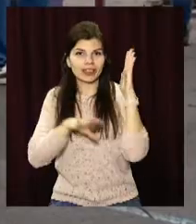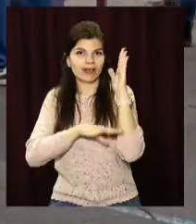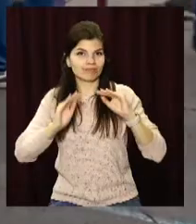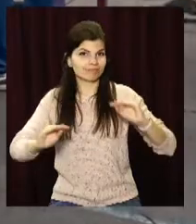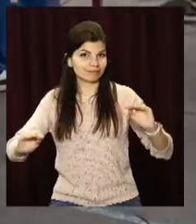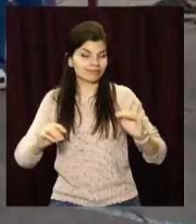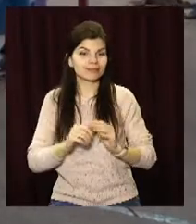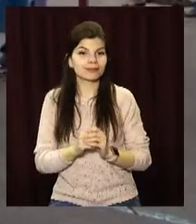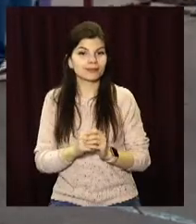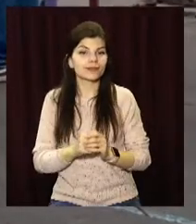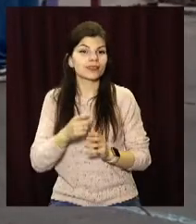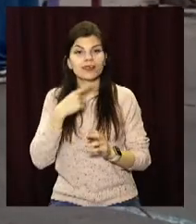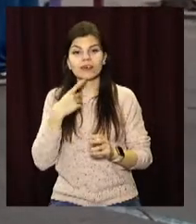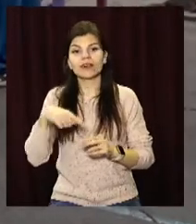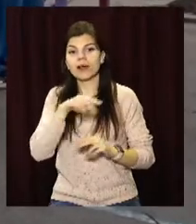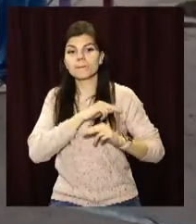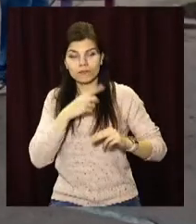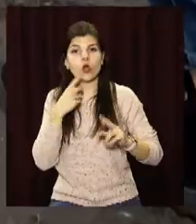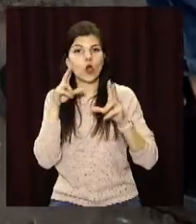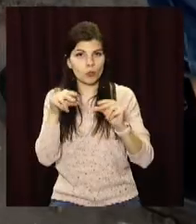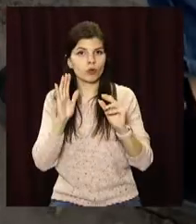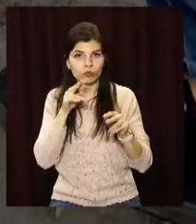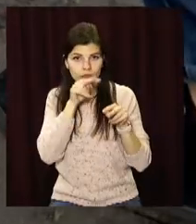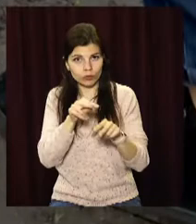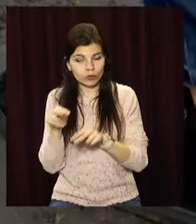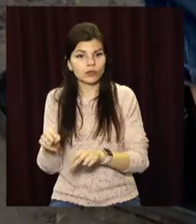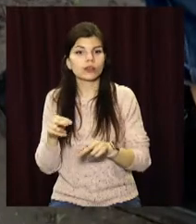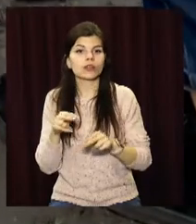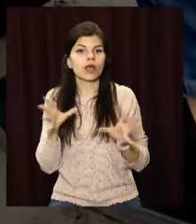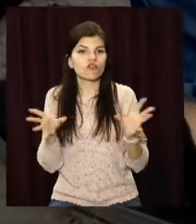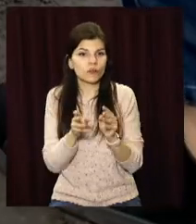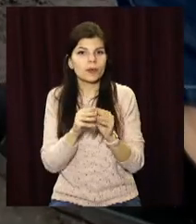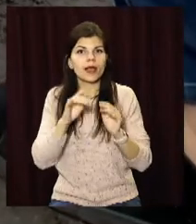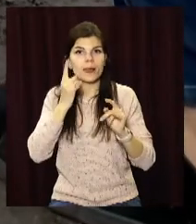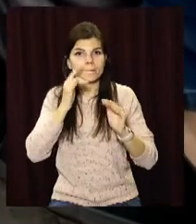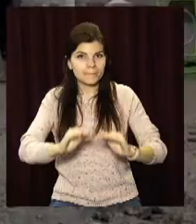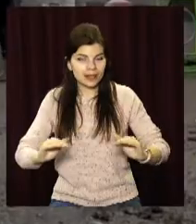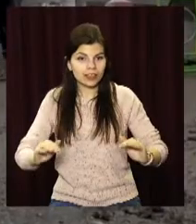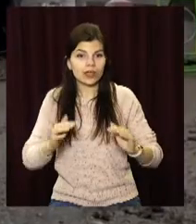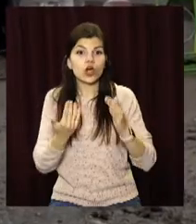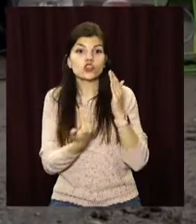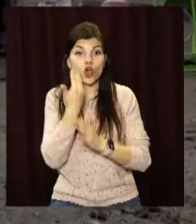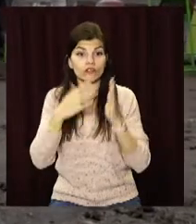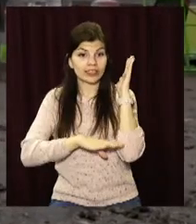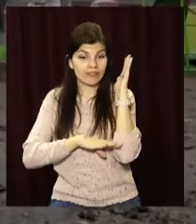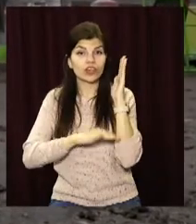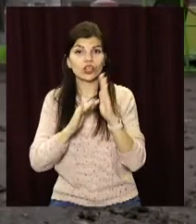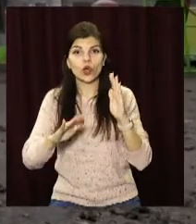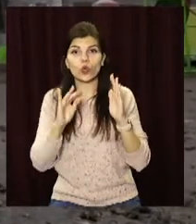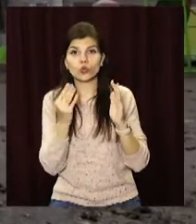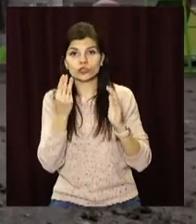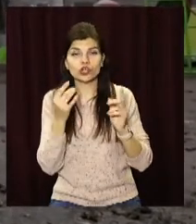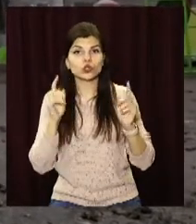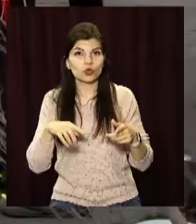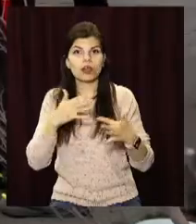насадженнями. Працівники закладу обіцяють, доглядатимуть за новими саджанцями разом з малечою. Днями нові дерева та кущі з'явилися і в